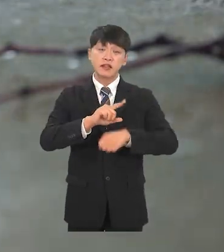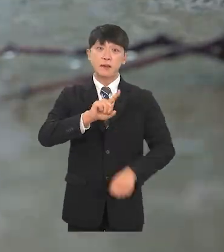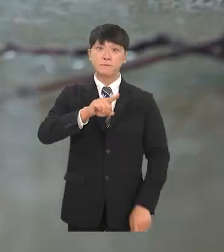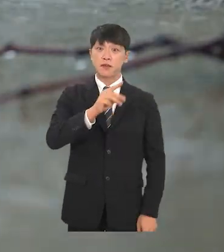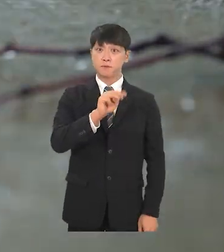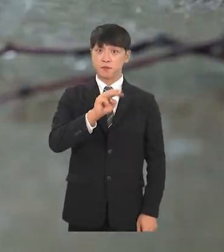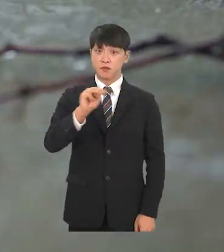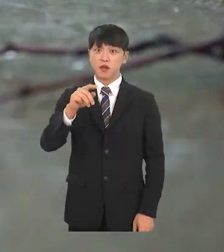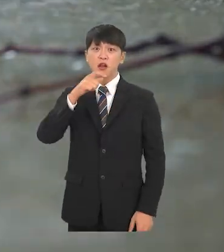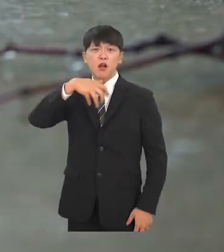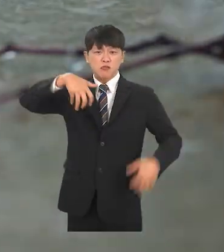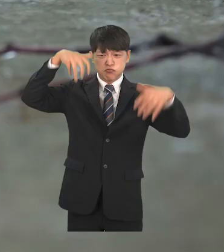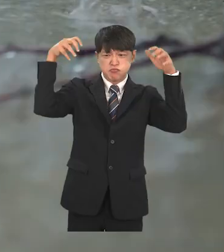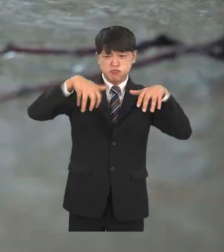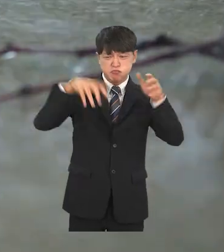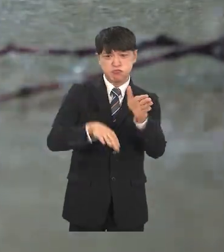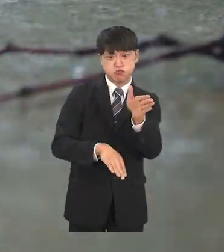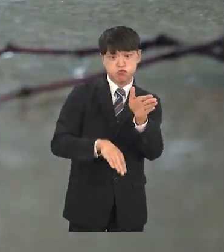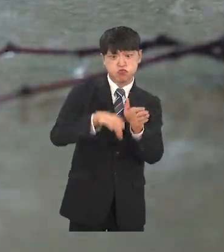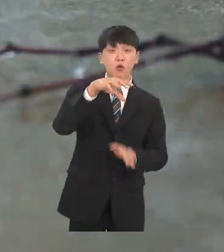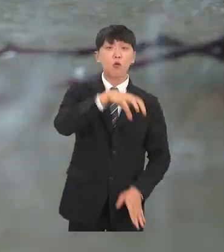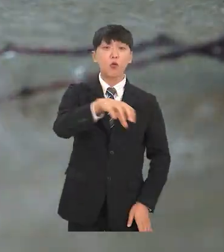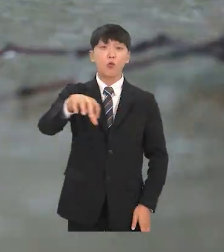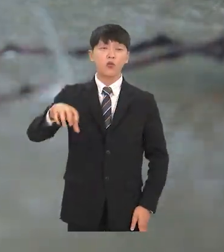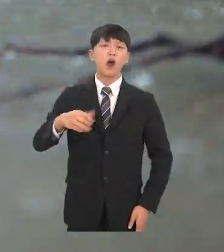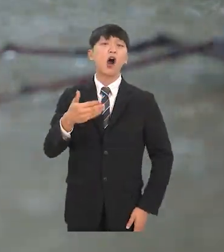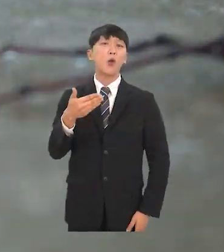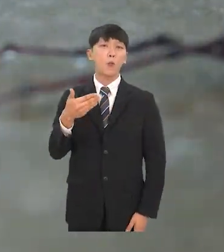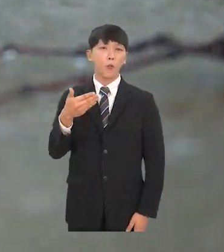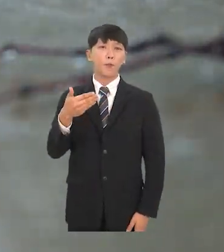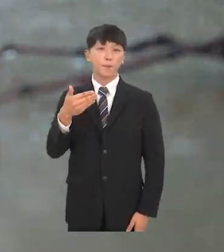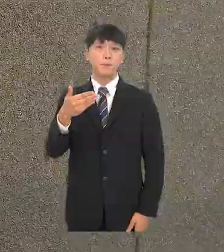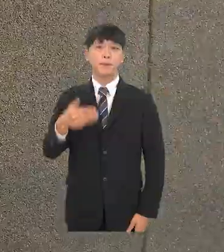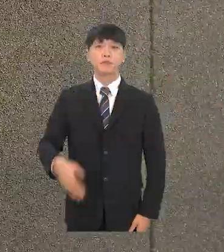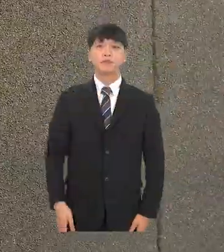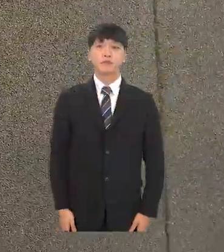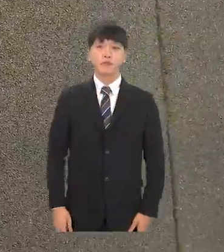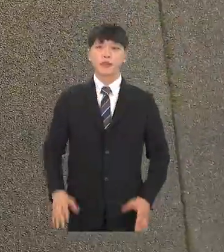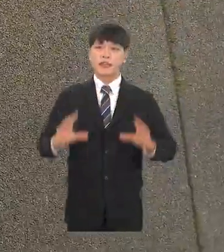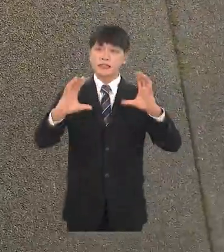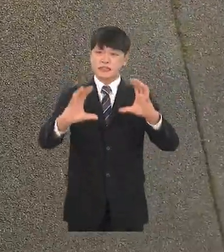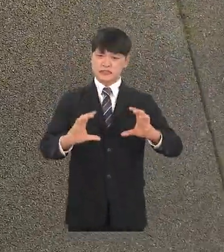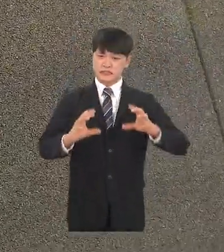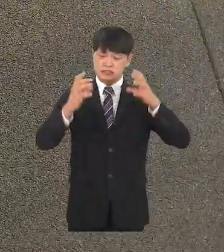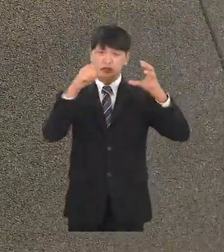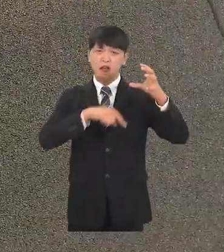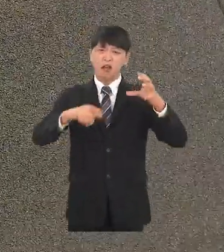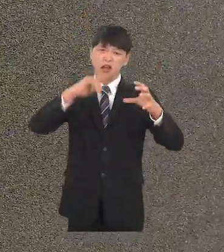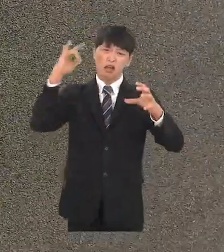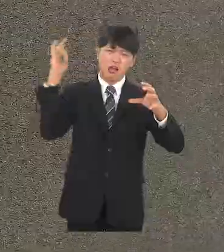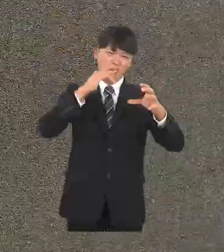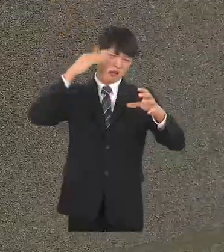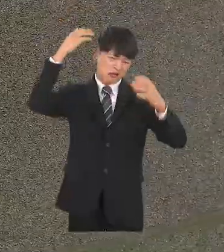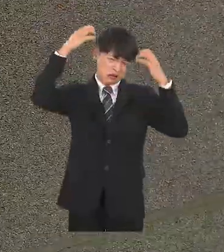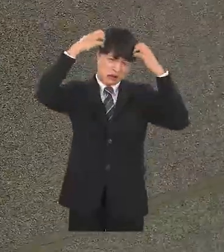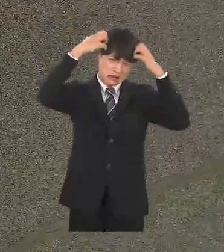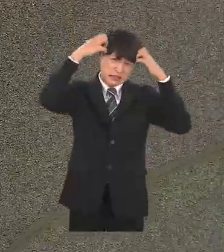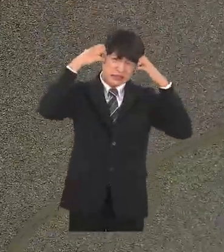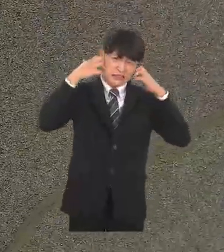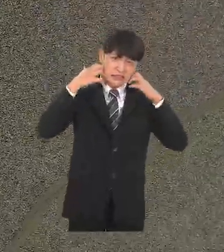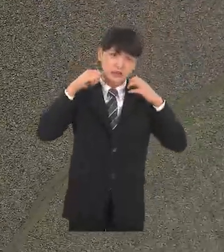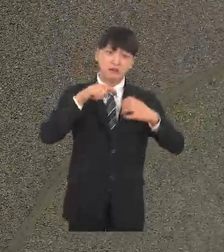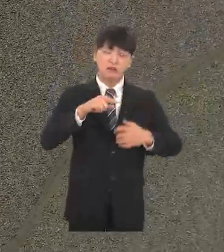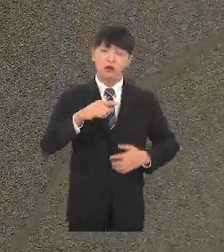100mm 물폭탄이 쏟아진 지역만 무려 9곳이었습니다. 온 지구촌이 더위로 몸살을 앓았던